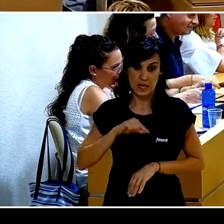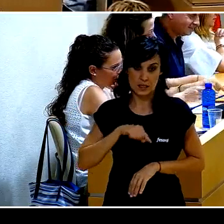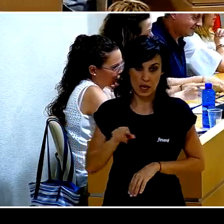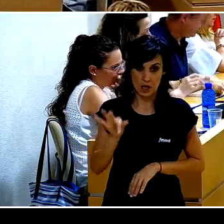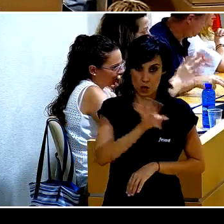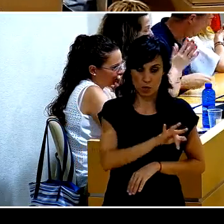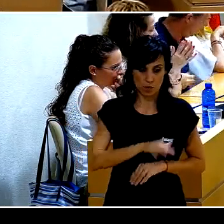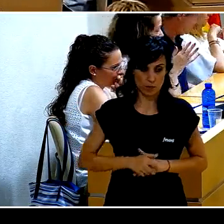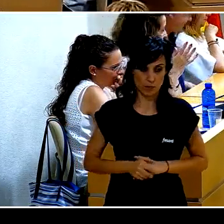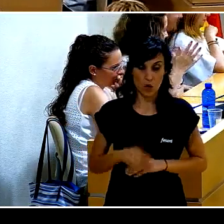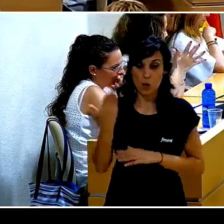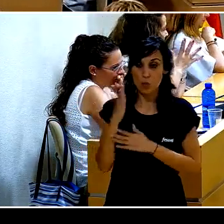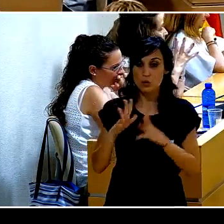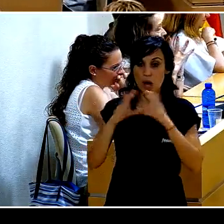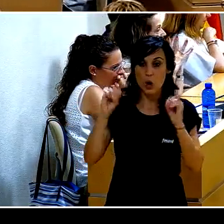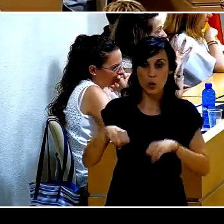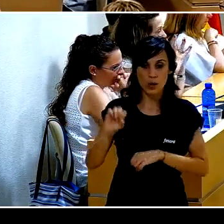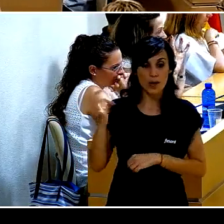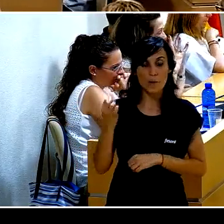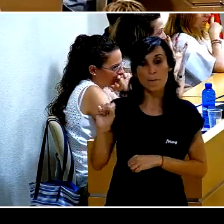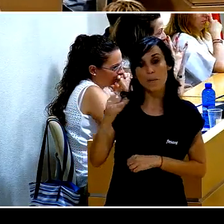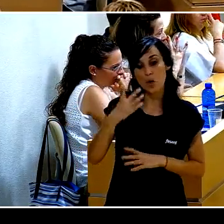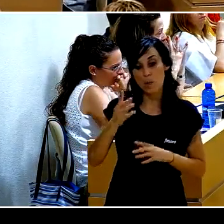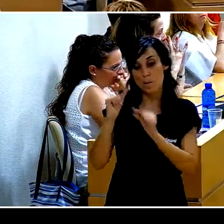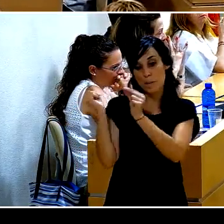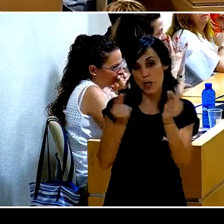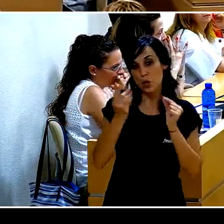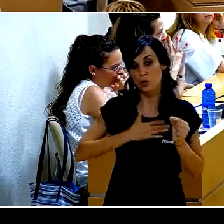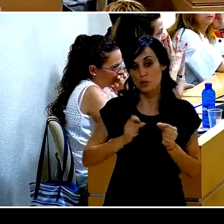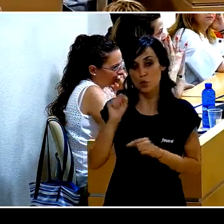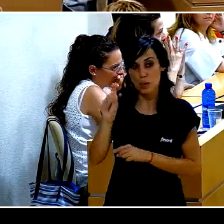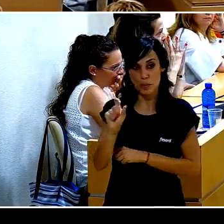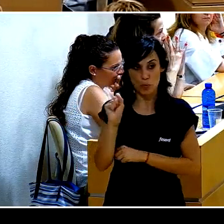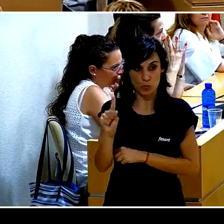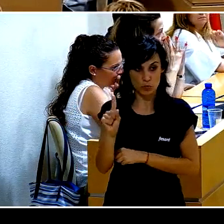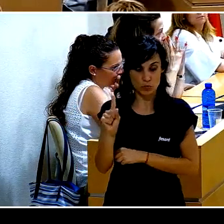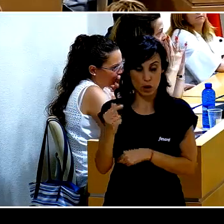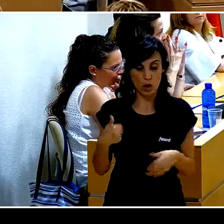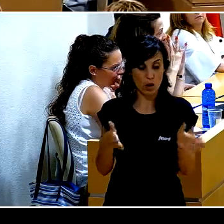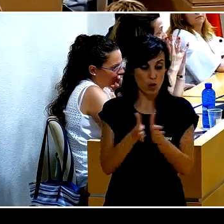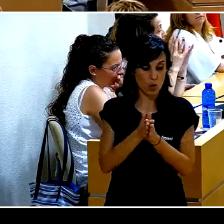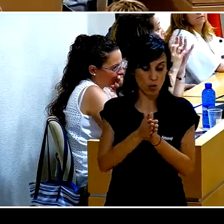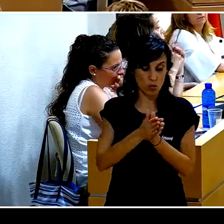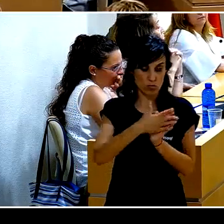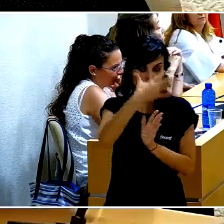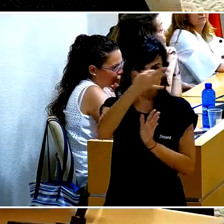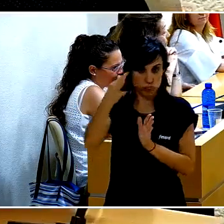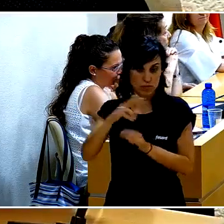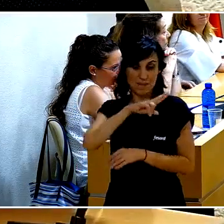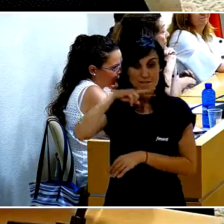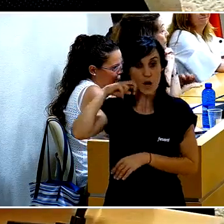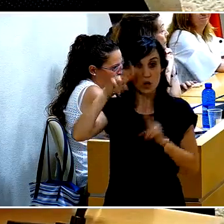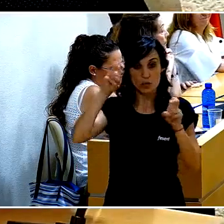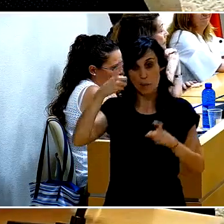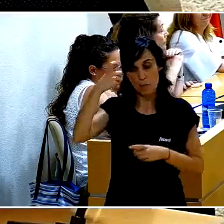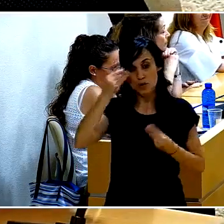La proposta de acuerdo es la siguiente. Primero, el pleno del Ayuntamiento de Paiporta, junto con la red de municipios por la puesta en valor de la memoria histórica